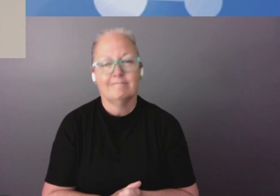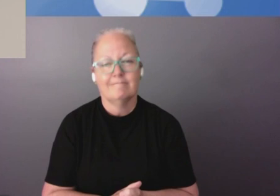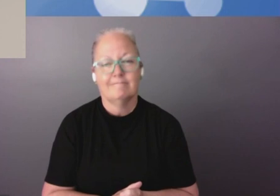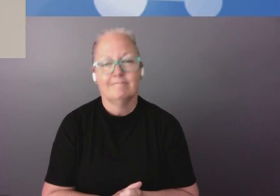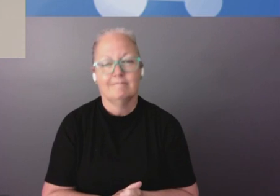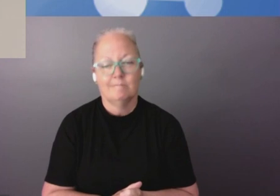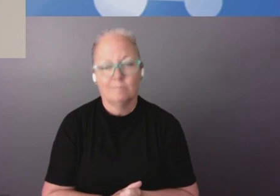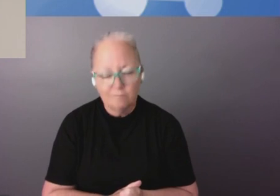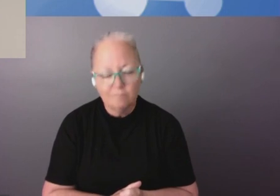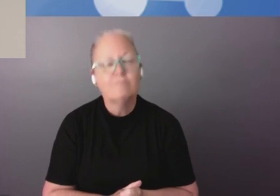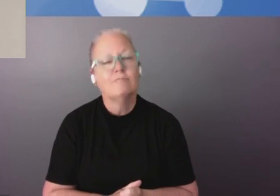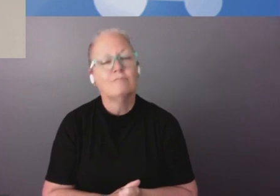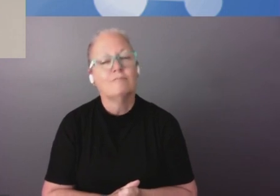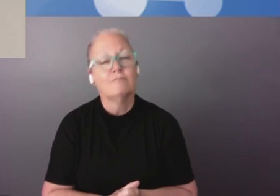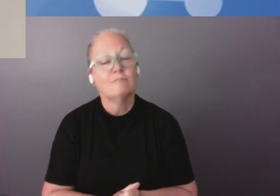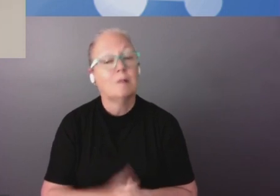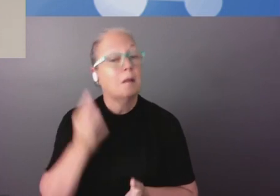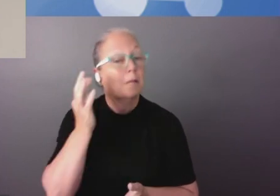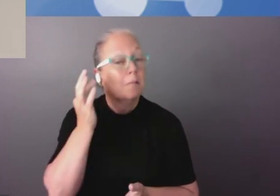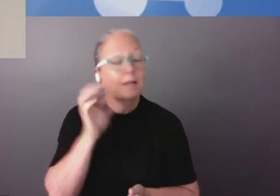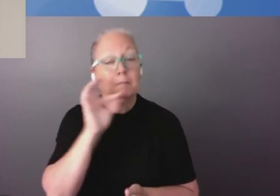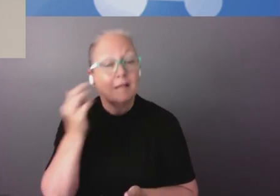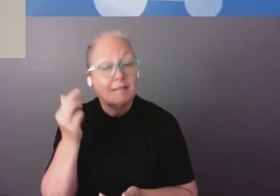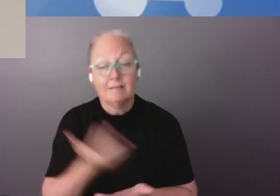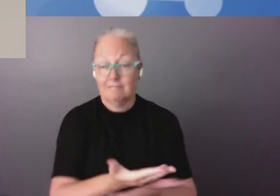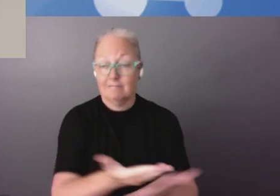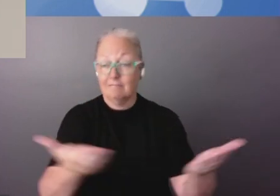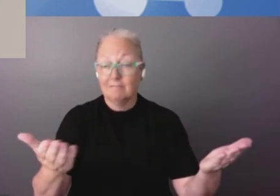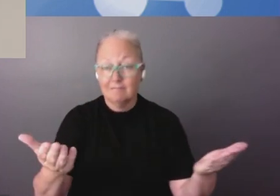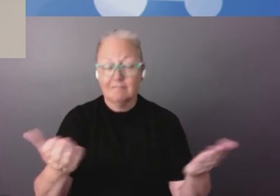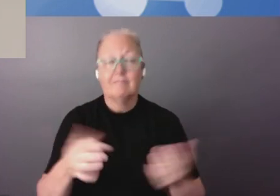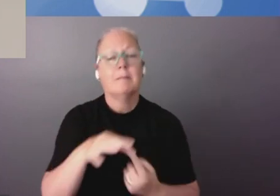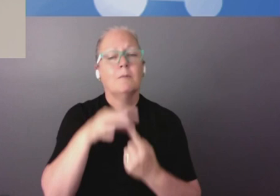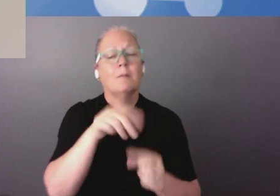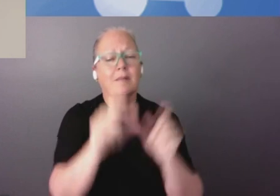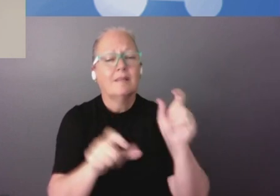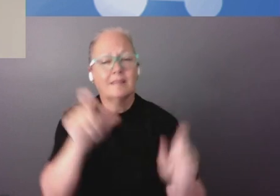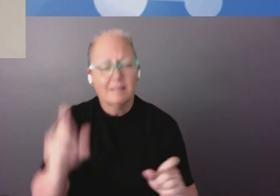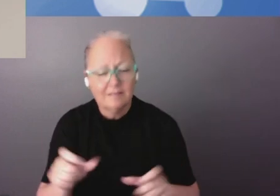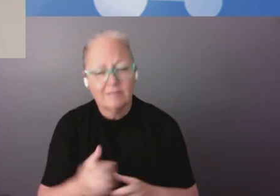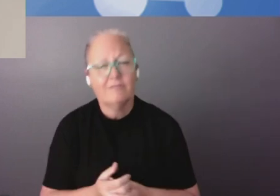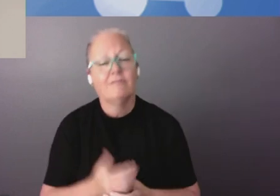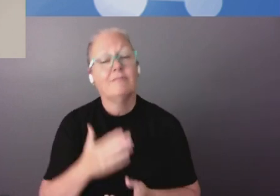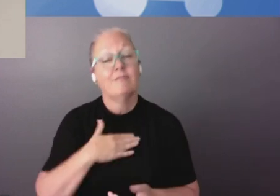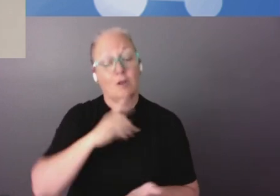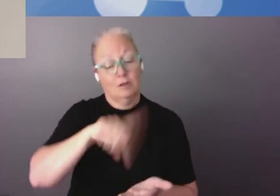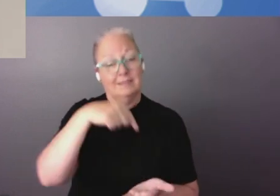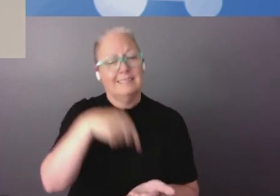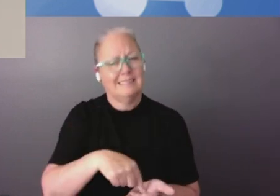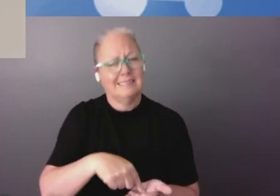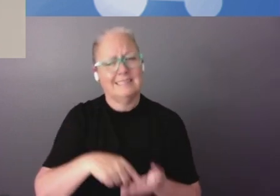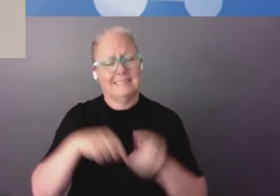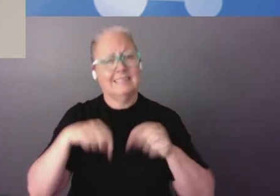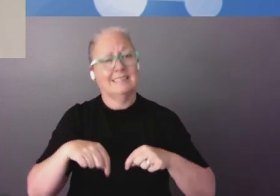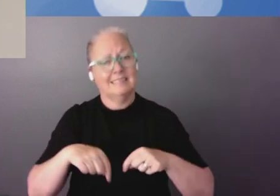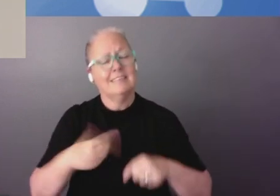postawiło pierwszy krok w kierunku swojej przemiany. Skupiliśmy wówczas uwagę na innowacyjności, kreatywności, również,